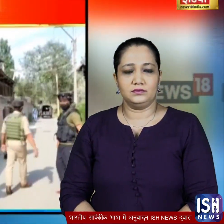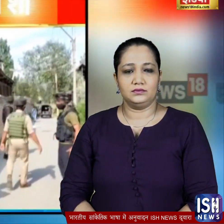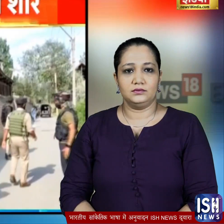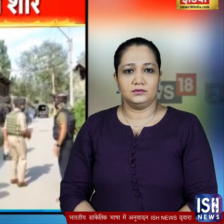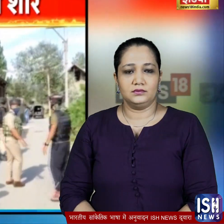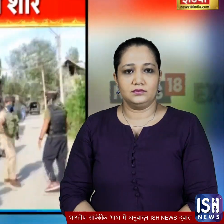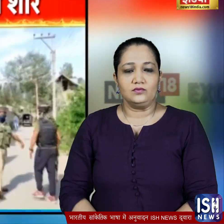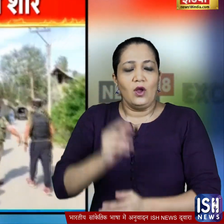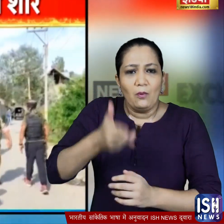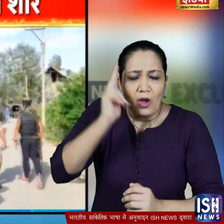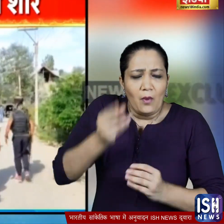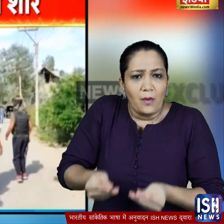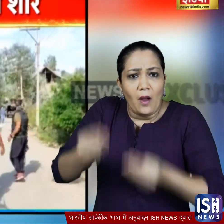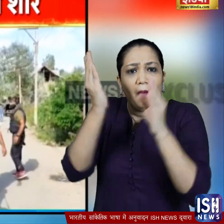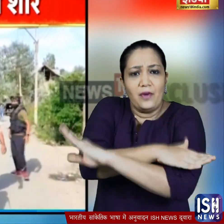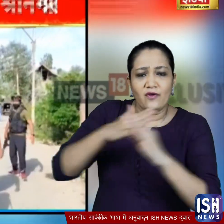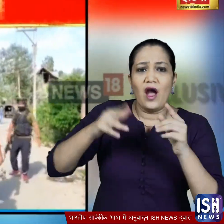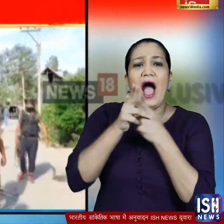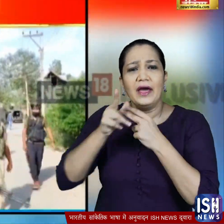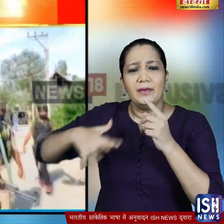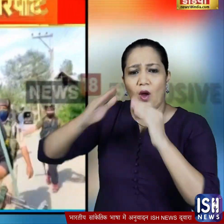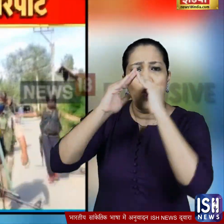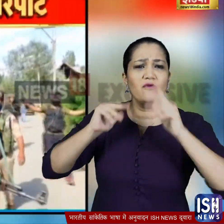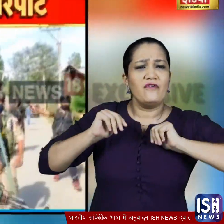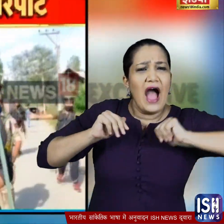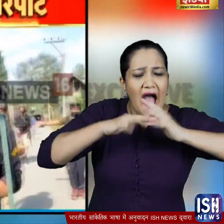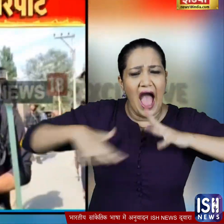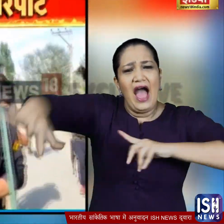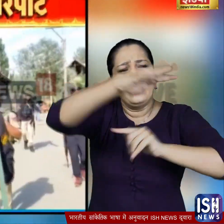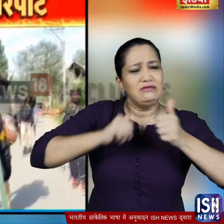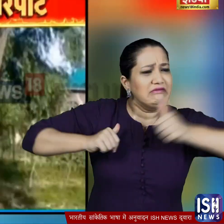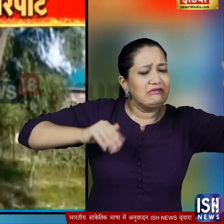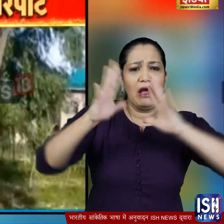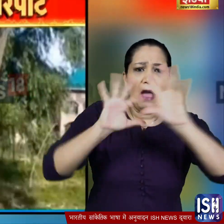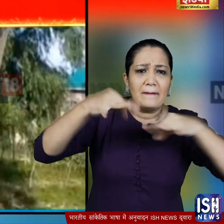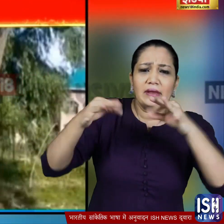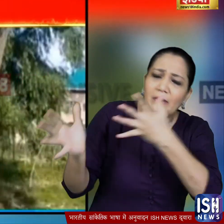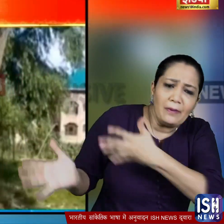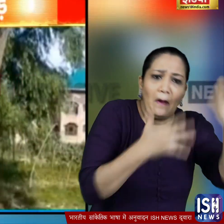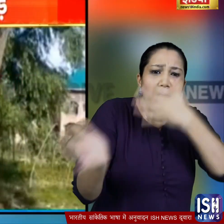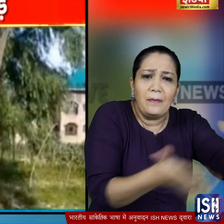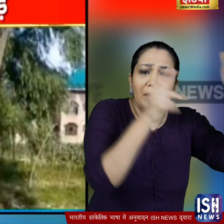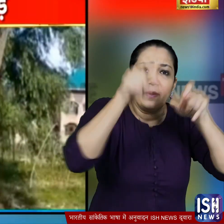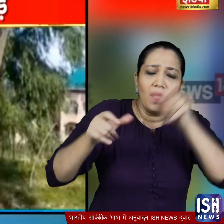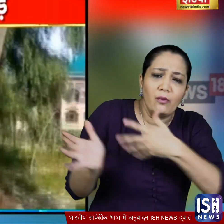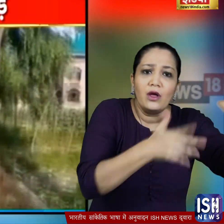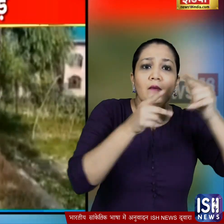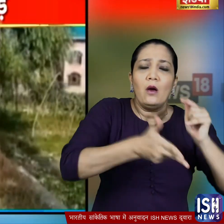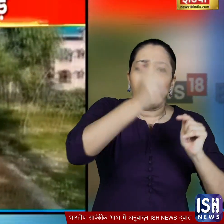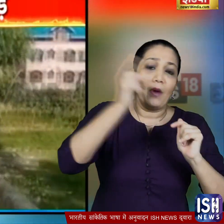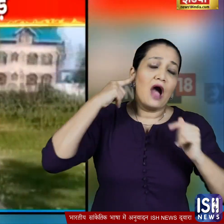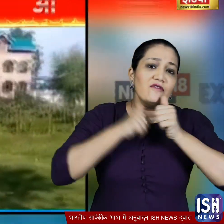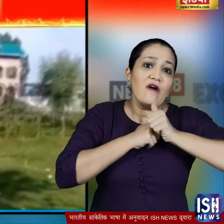गोलीबारी तेज होने से पहले ही सेना ने काफी दूर तक इलाका खाली करवा दिया, लेकिन गोलियों का शोर काफी दूर तक सुनाई देता रहा।